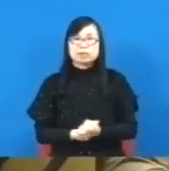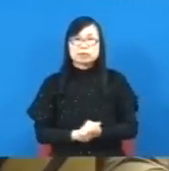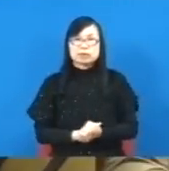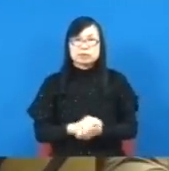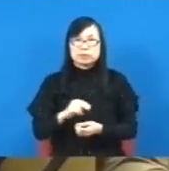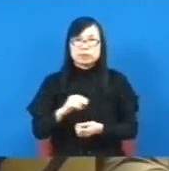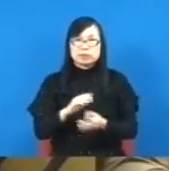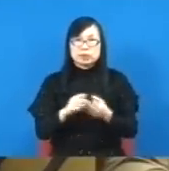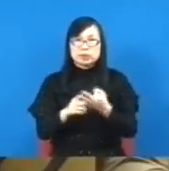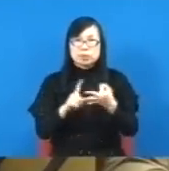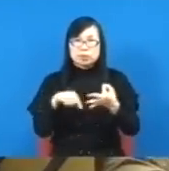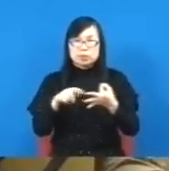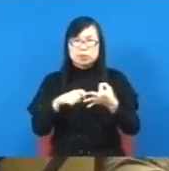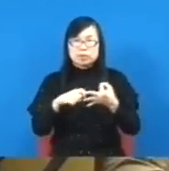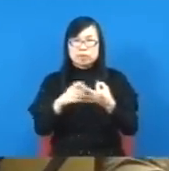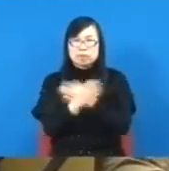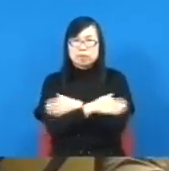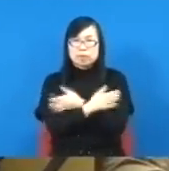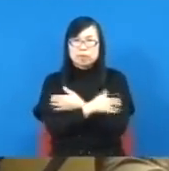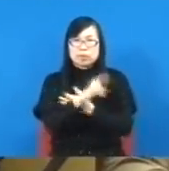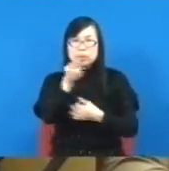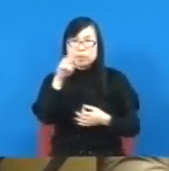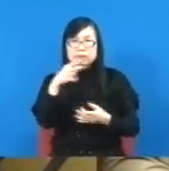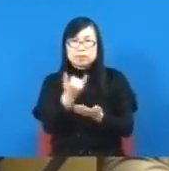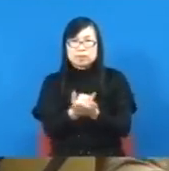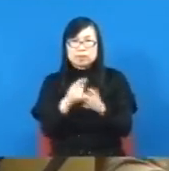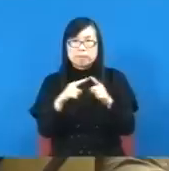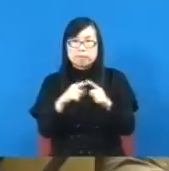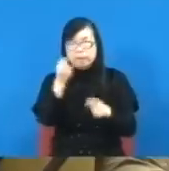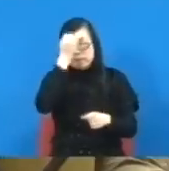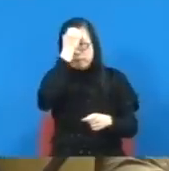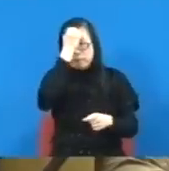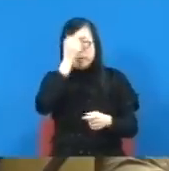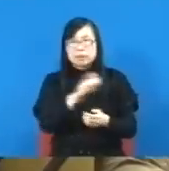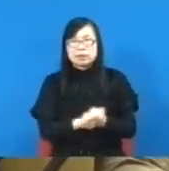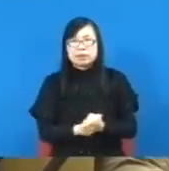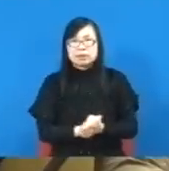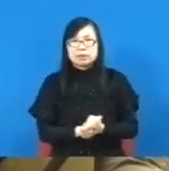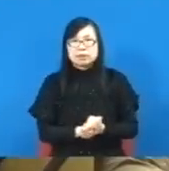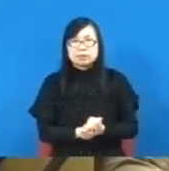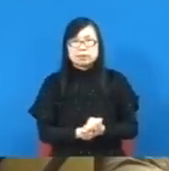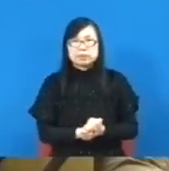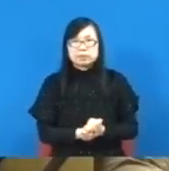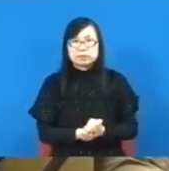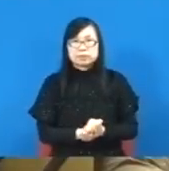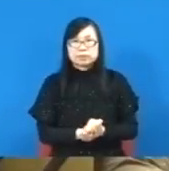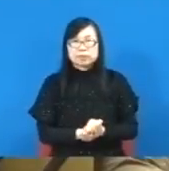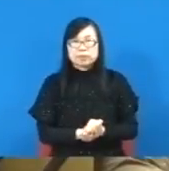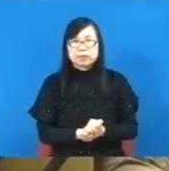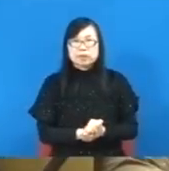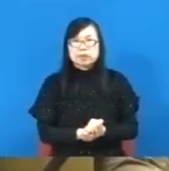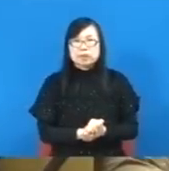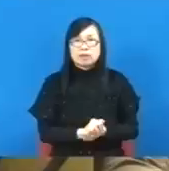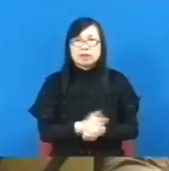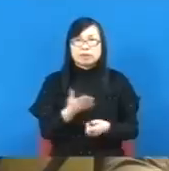都揾即係揾死人還笨，即係喺上面恰著咗都俾你拉翻落嚟。哇！大佬啊，嗰個